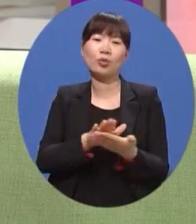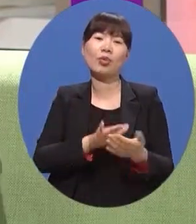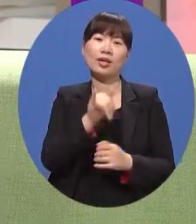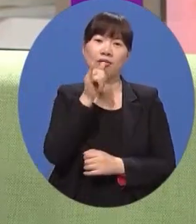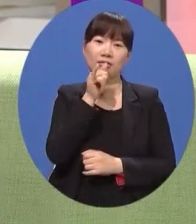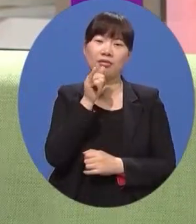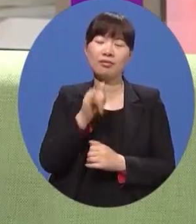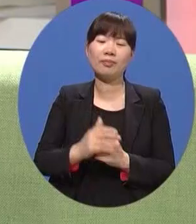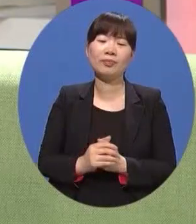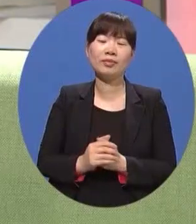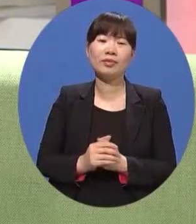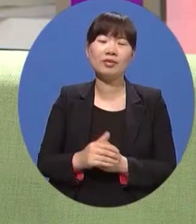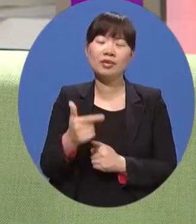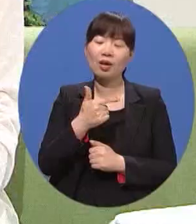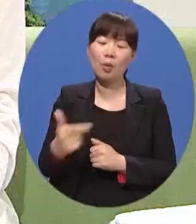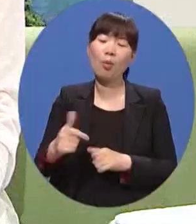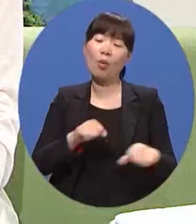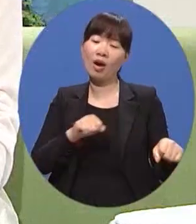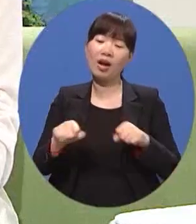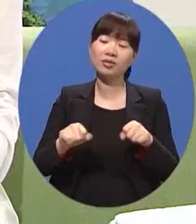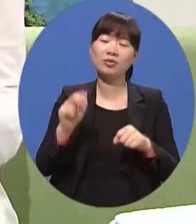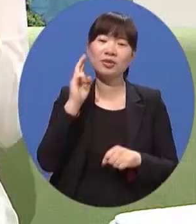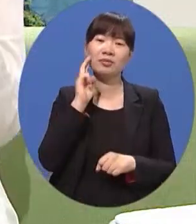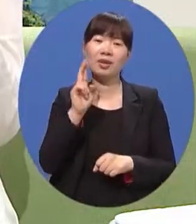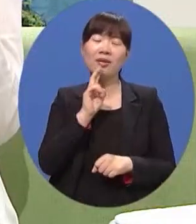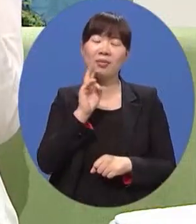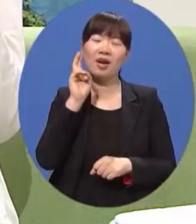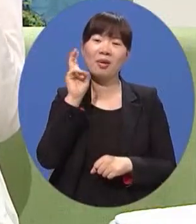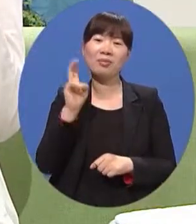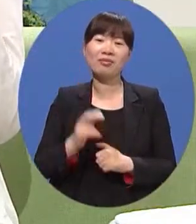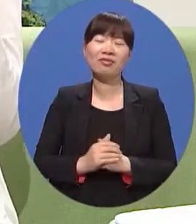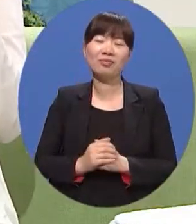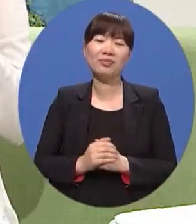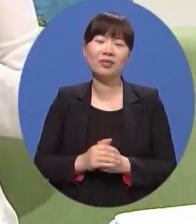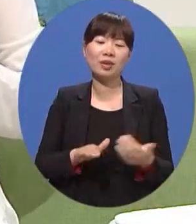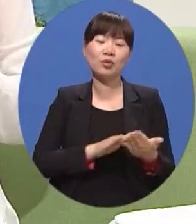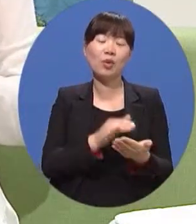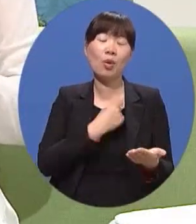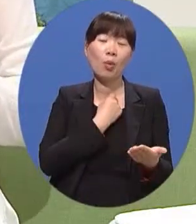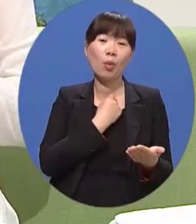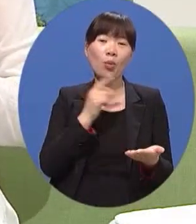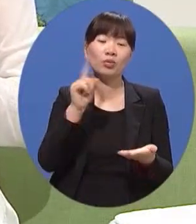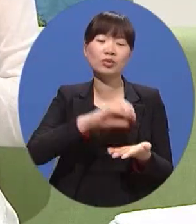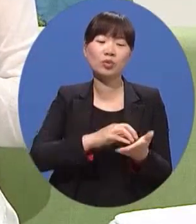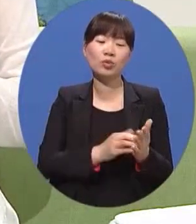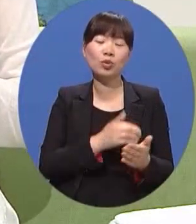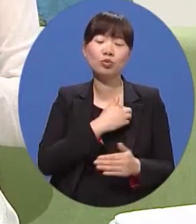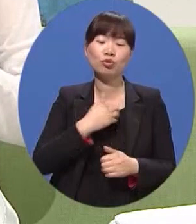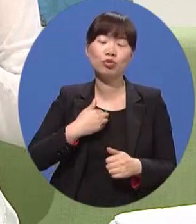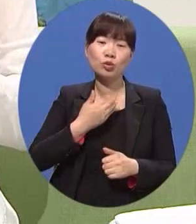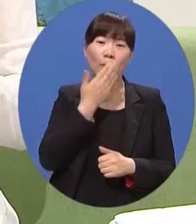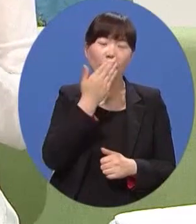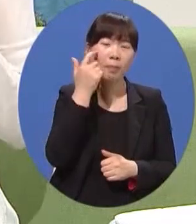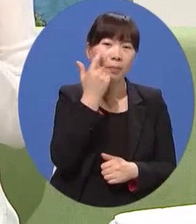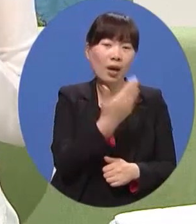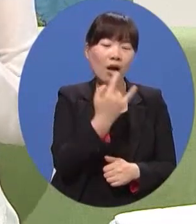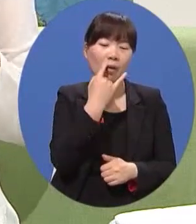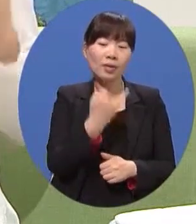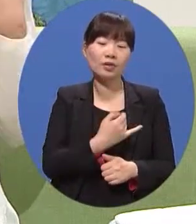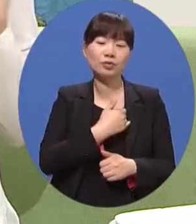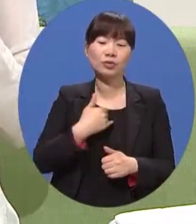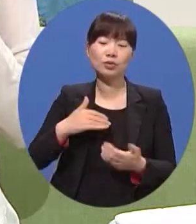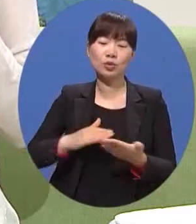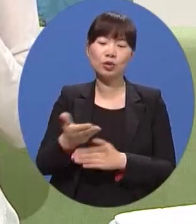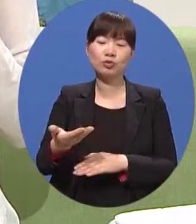놀이로 이제 나왔다는 것이죠. 굉장히 활동적인 아이네요. 그러네. 그러면 선생님 그 놀이 욕구는 한 어느 정도 충족되고 있는 거예요? 엄마가 충분히